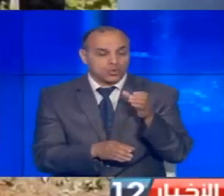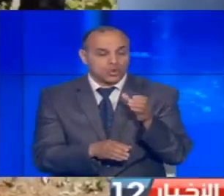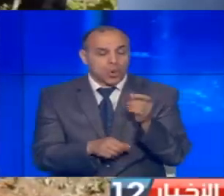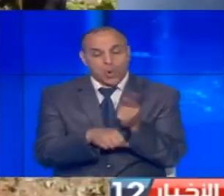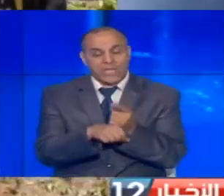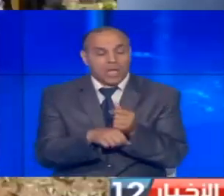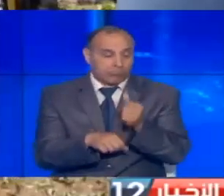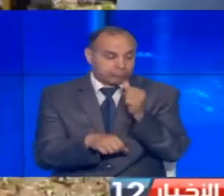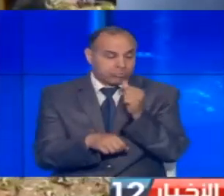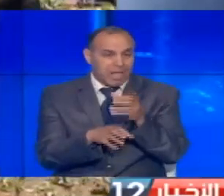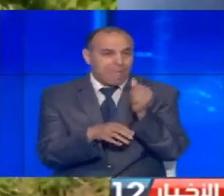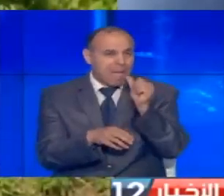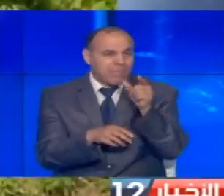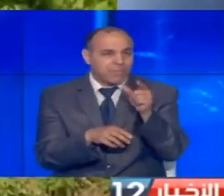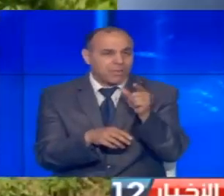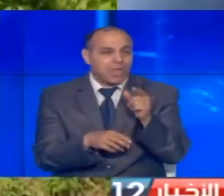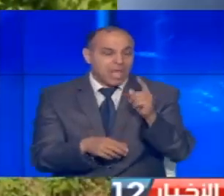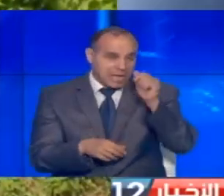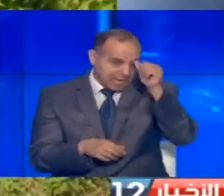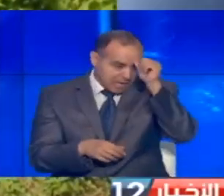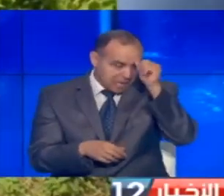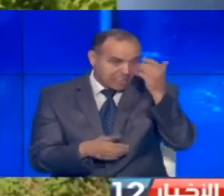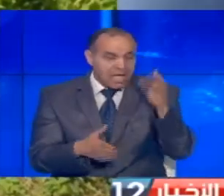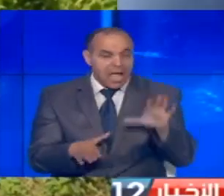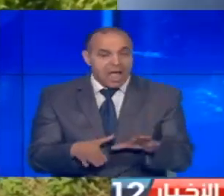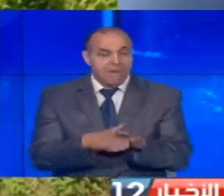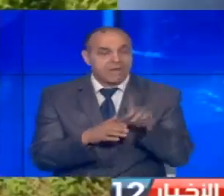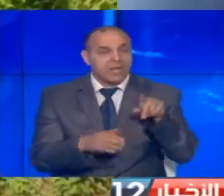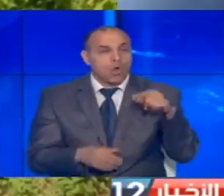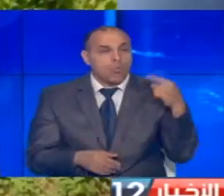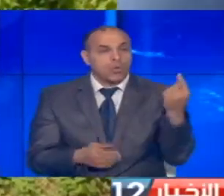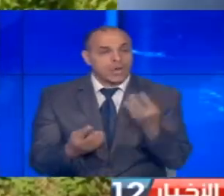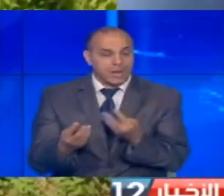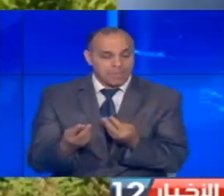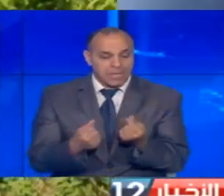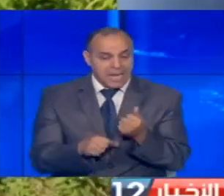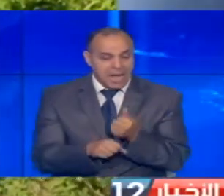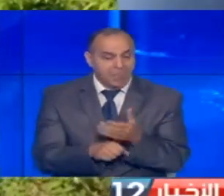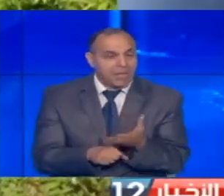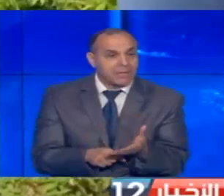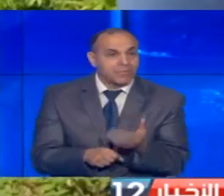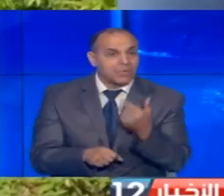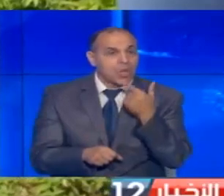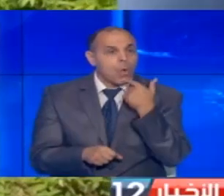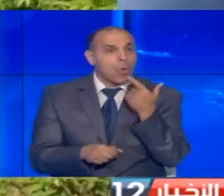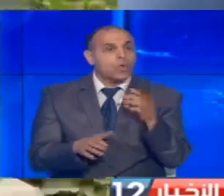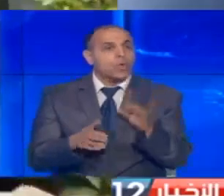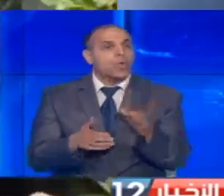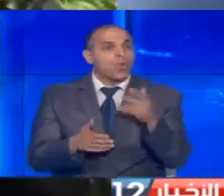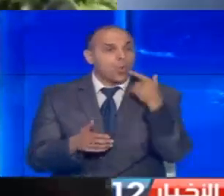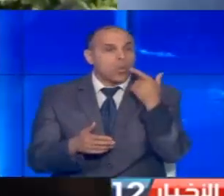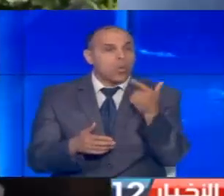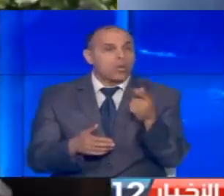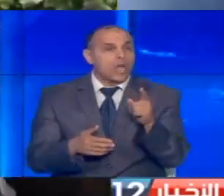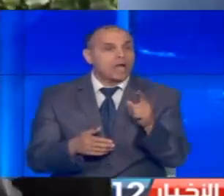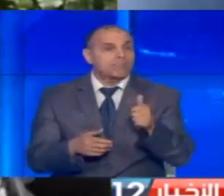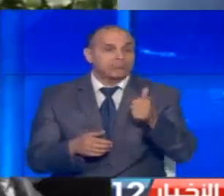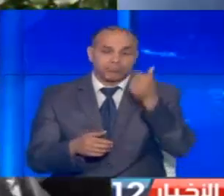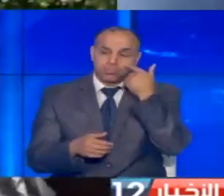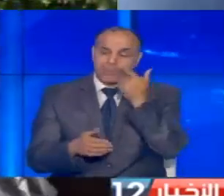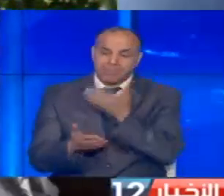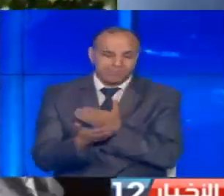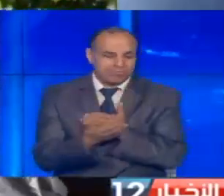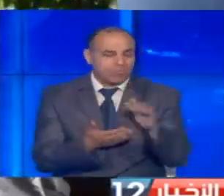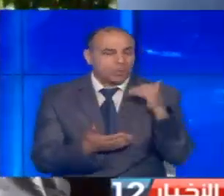دقيقة. وتستضيف الهند اليوم احتفالات اليوم العالمي للبيئة لهذا العام، وتظهر كبلد رائد في مجال القضاء